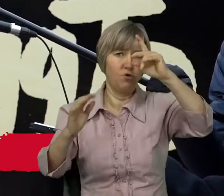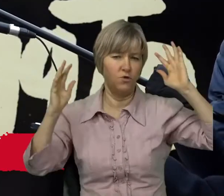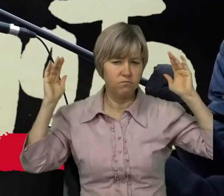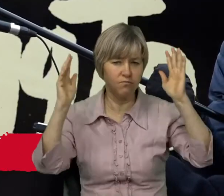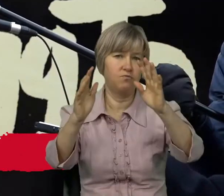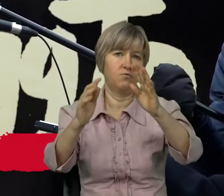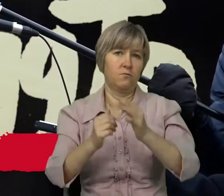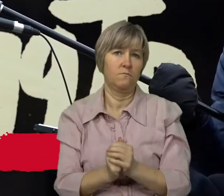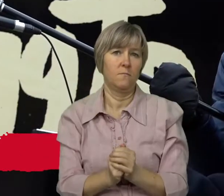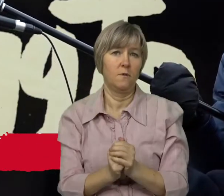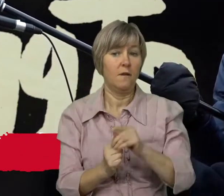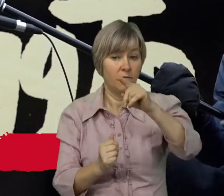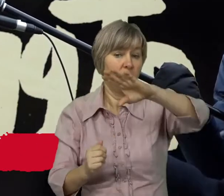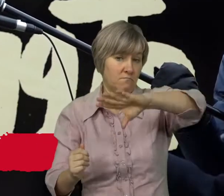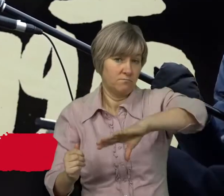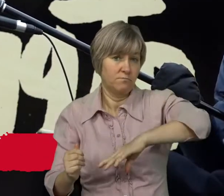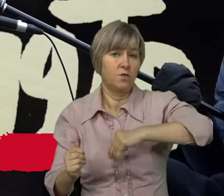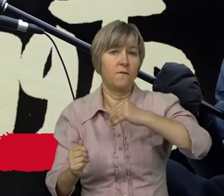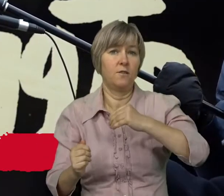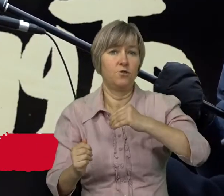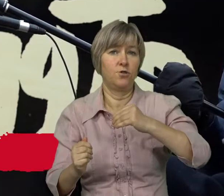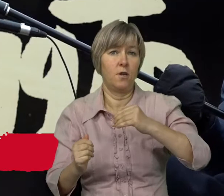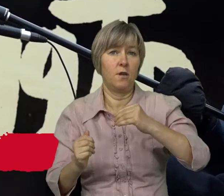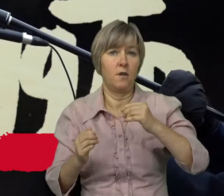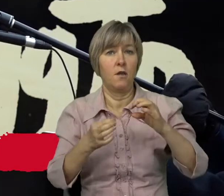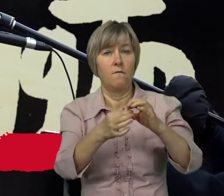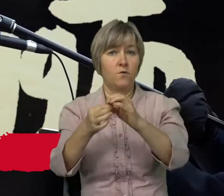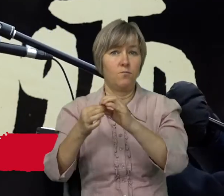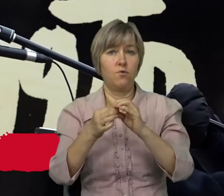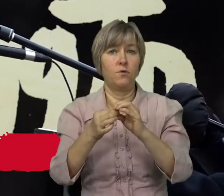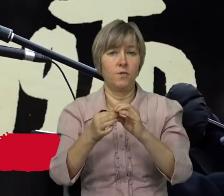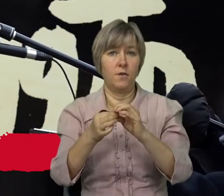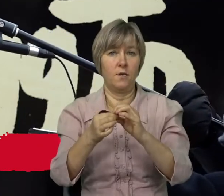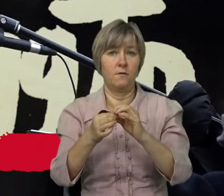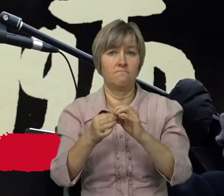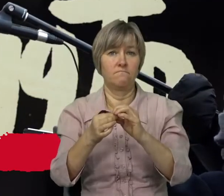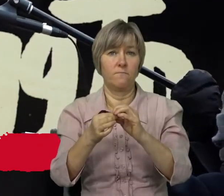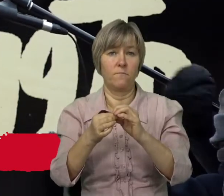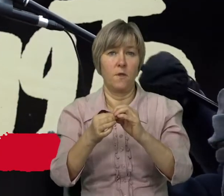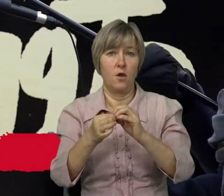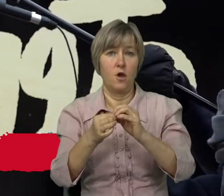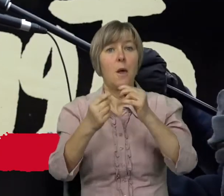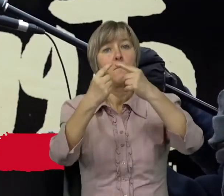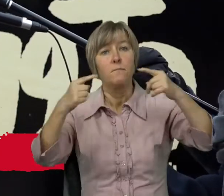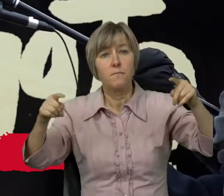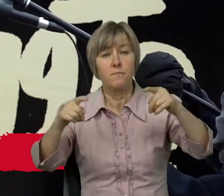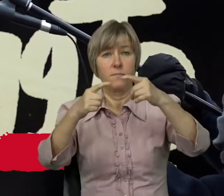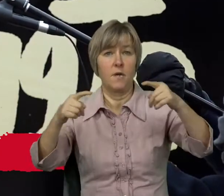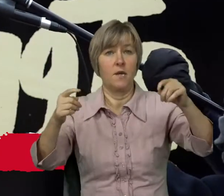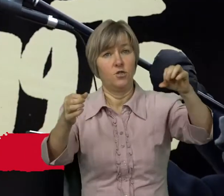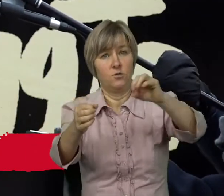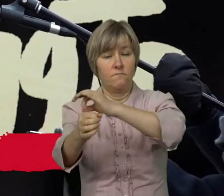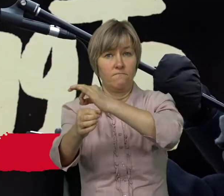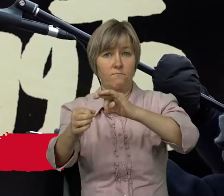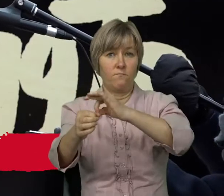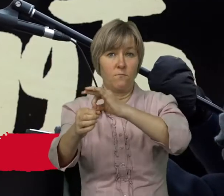Tej ceremonii towarzyszyło premierowe wykonanie Lakrimozy Krzysztofa Pendereckiego,